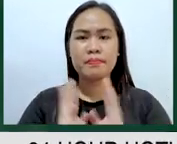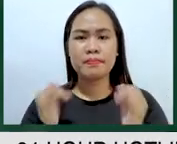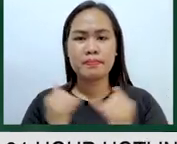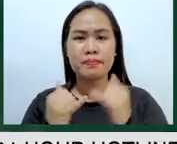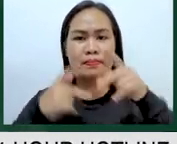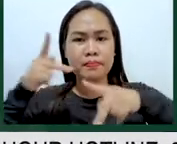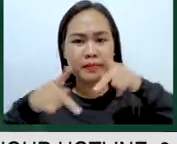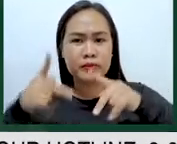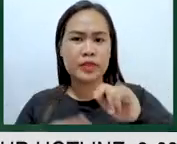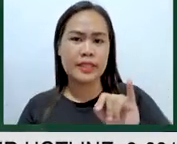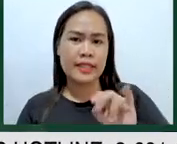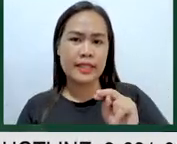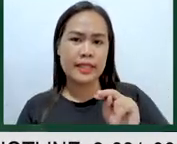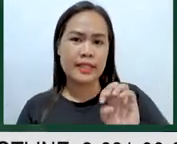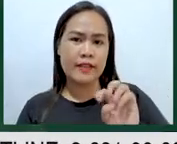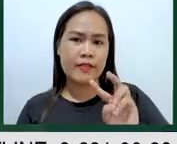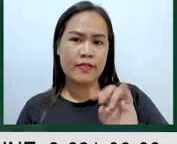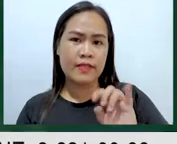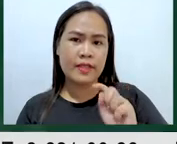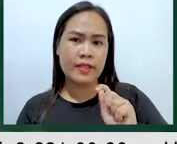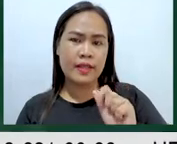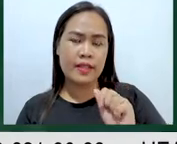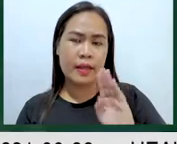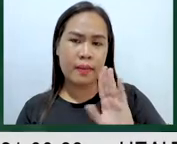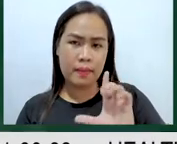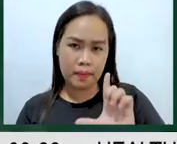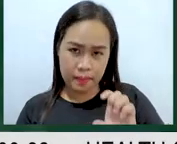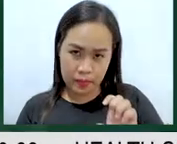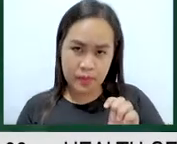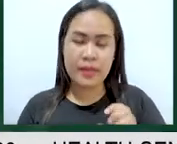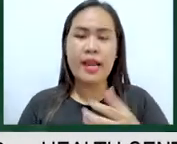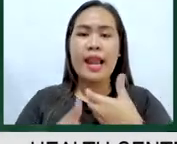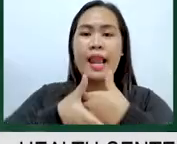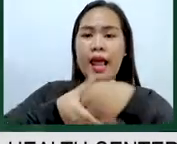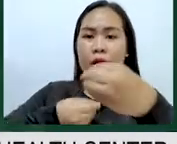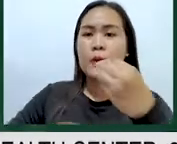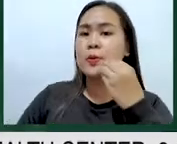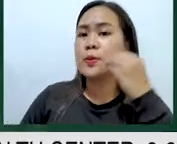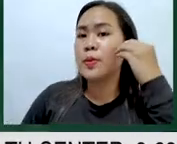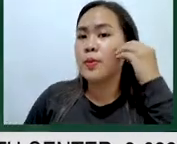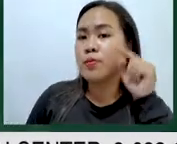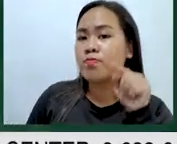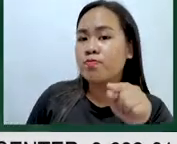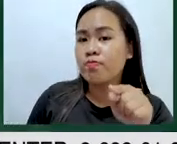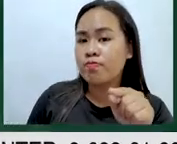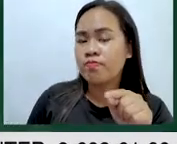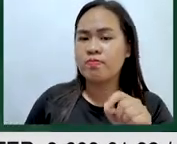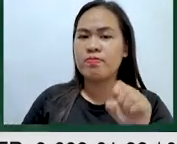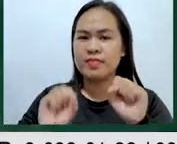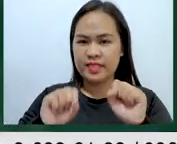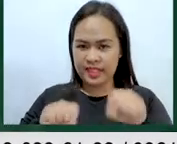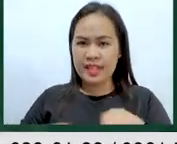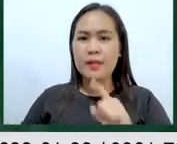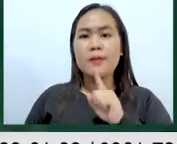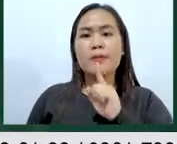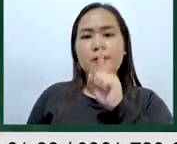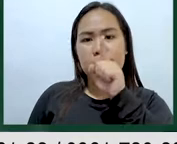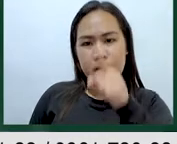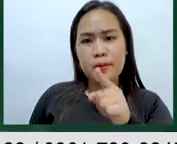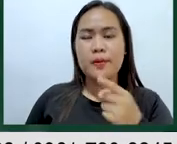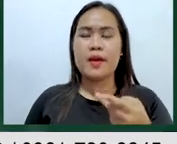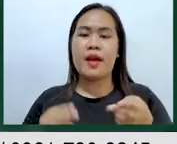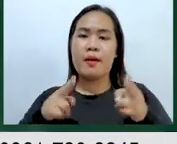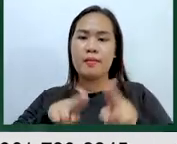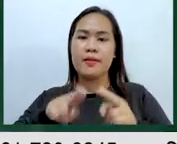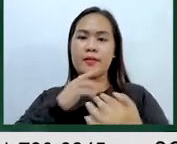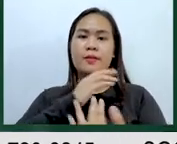close contact with a positive case. So mga kabarangay, no, again, it's inevitable, basta't